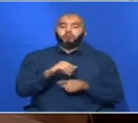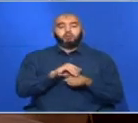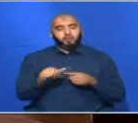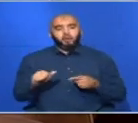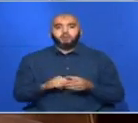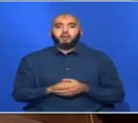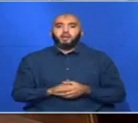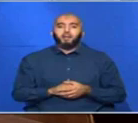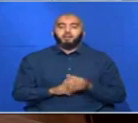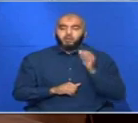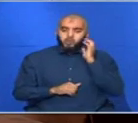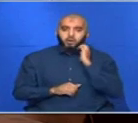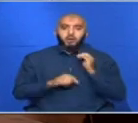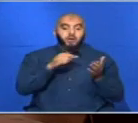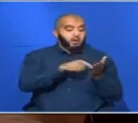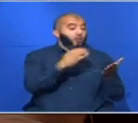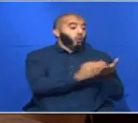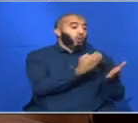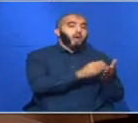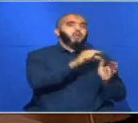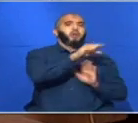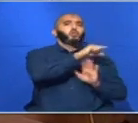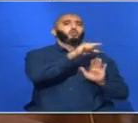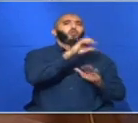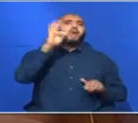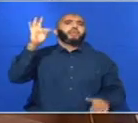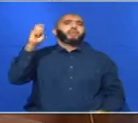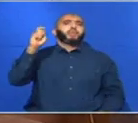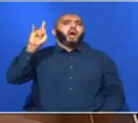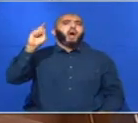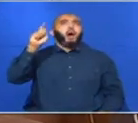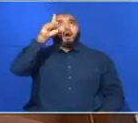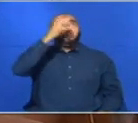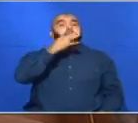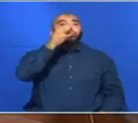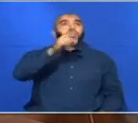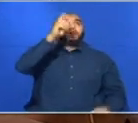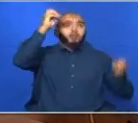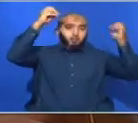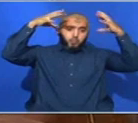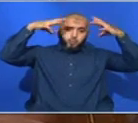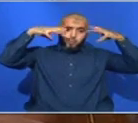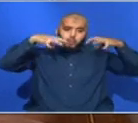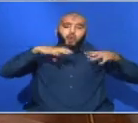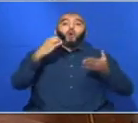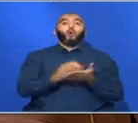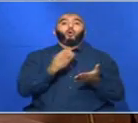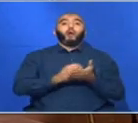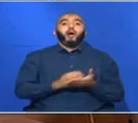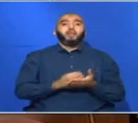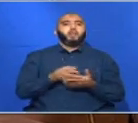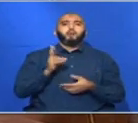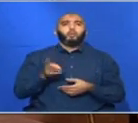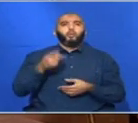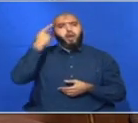عليك القران لتشقى وانما انزلناه عليك القران لتسعد من اجل ان تطمئن بعض